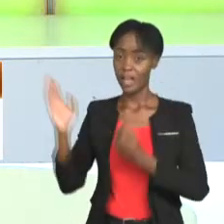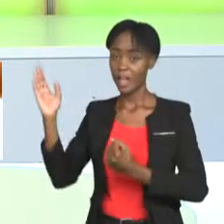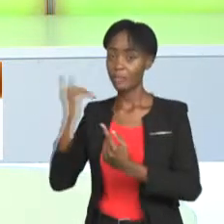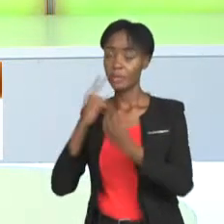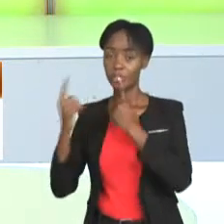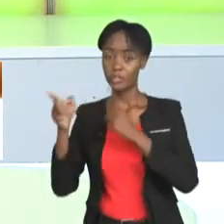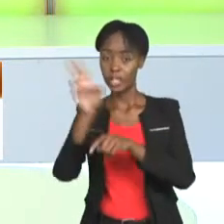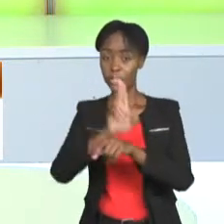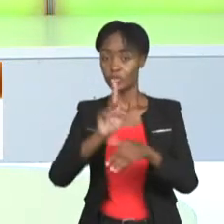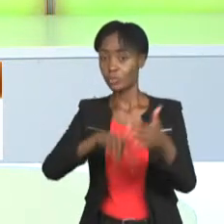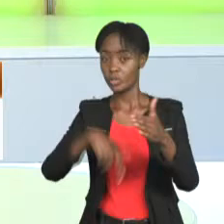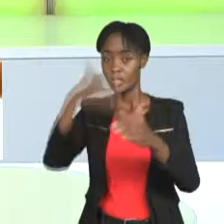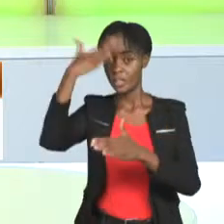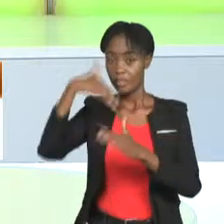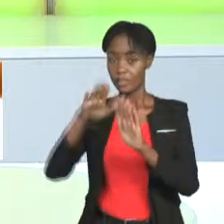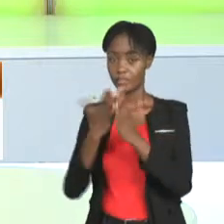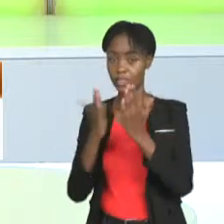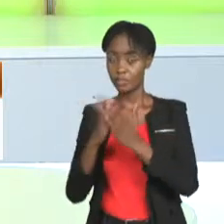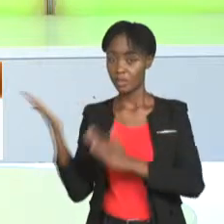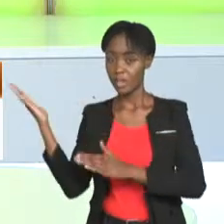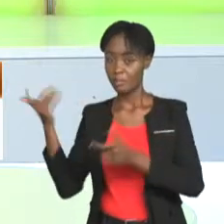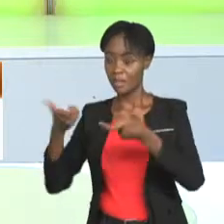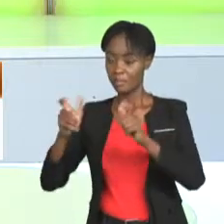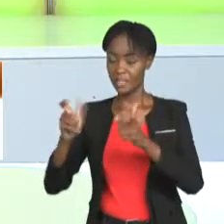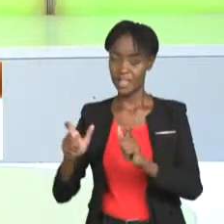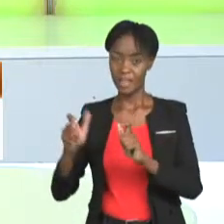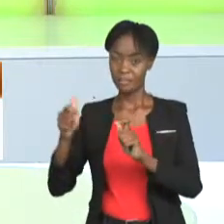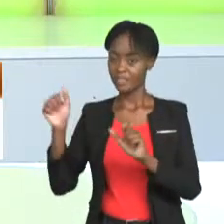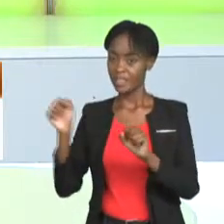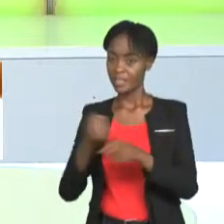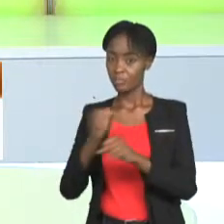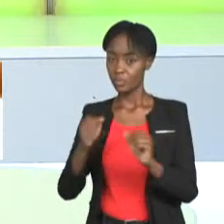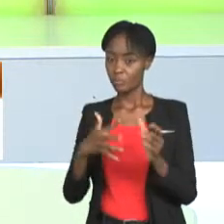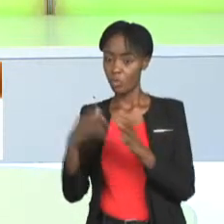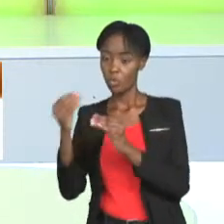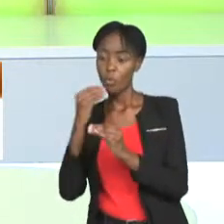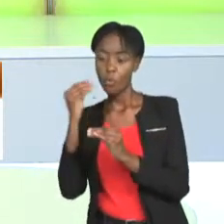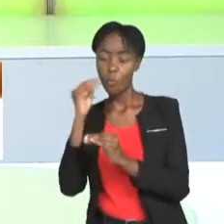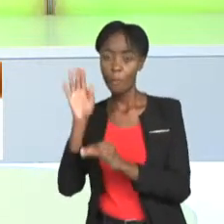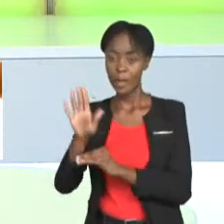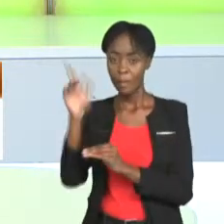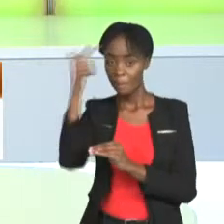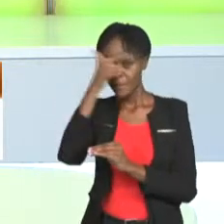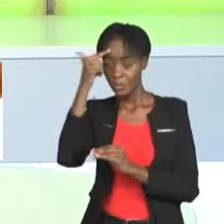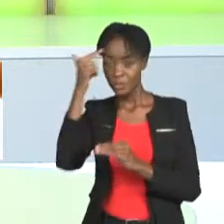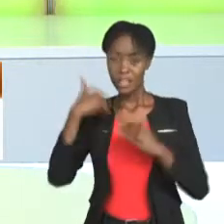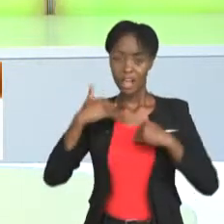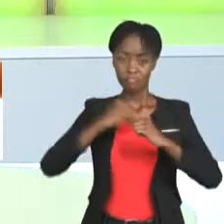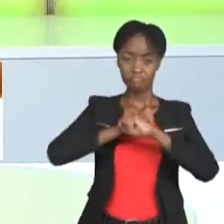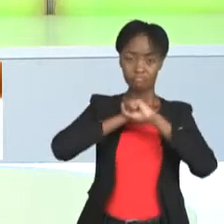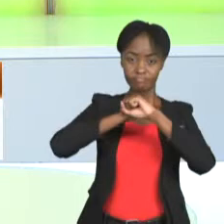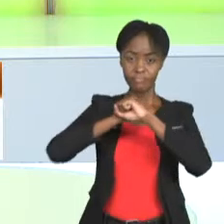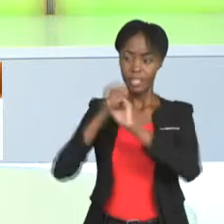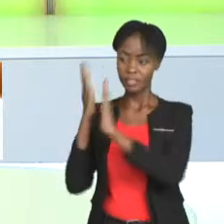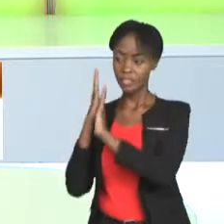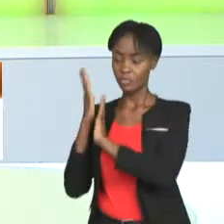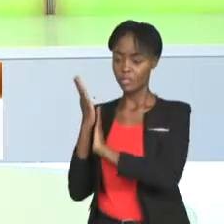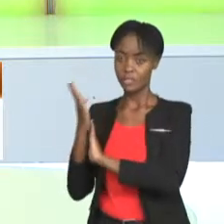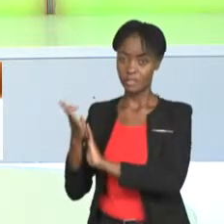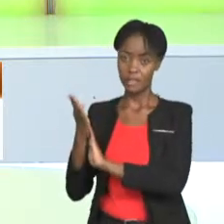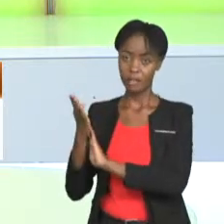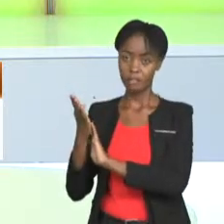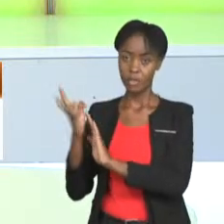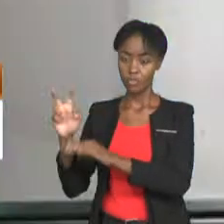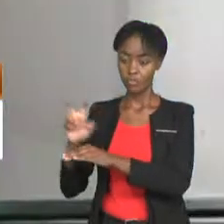kupitia mtandao wa Facebook, kwani wanahabari bado hawajaruhusiwa kufika kwake kufuatia ulinzi mkali wa maafisa usalama uliopo.